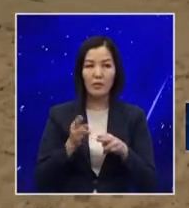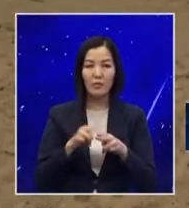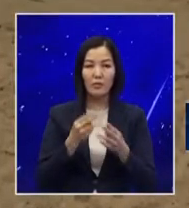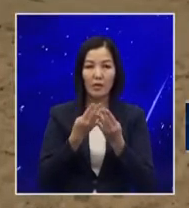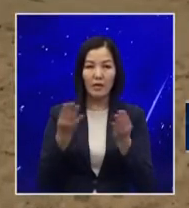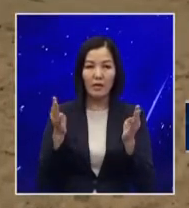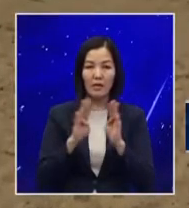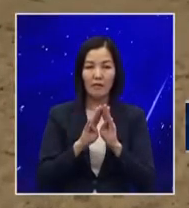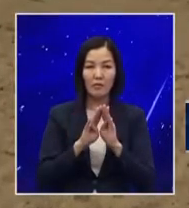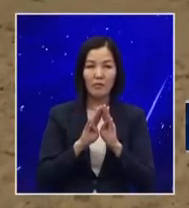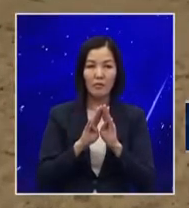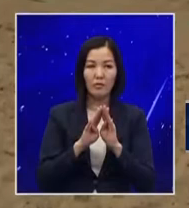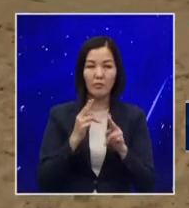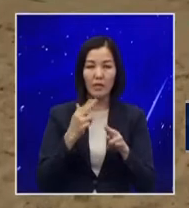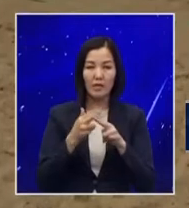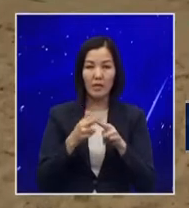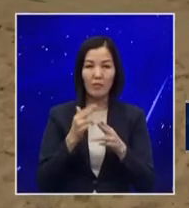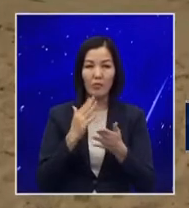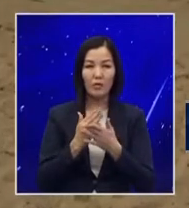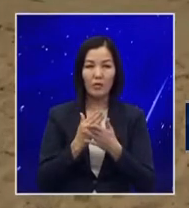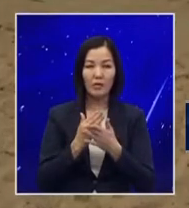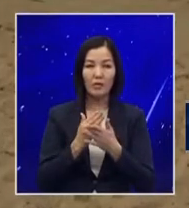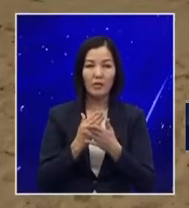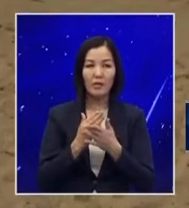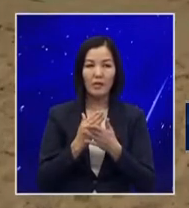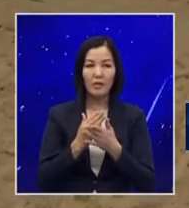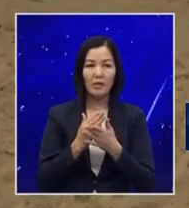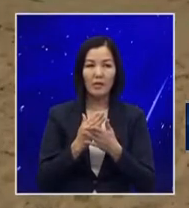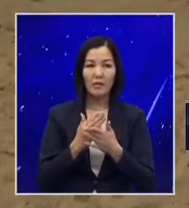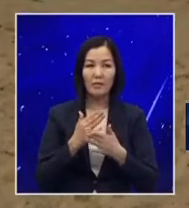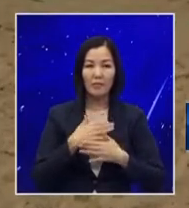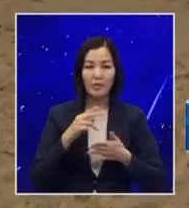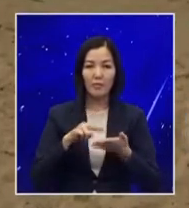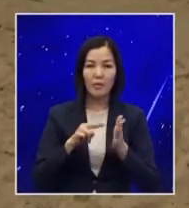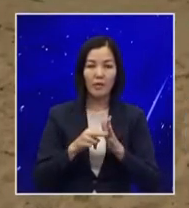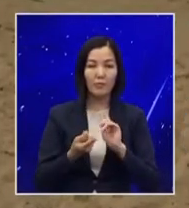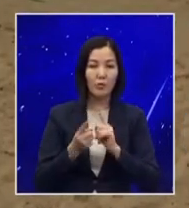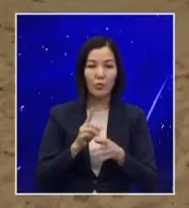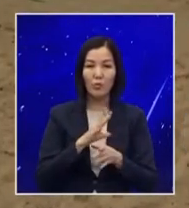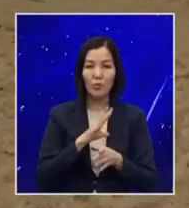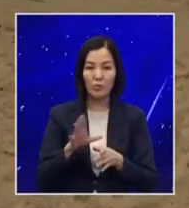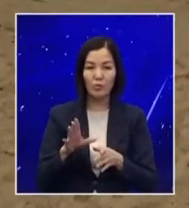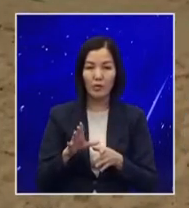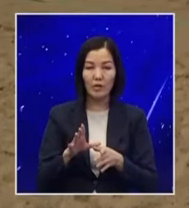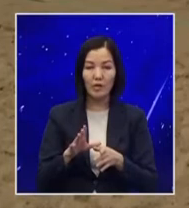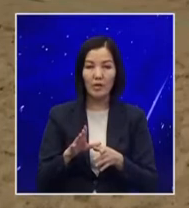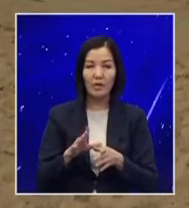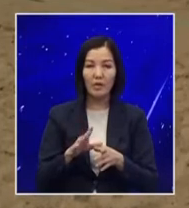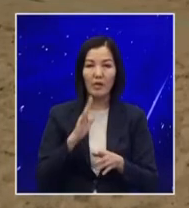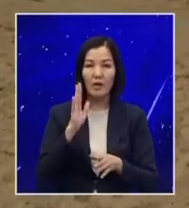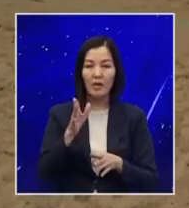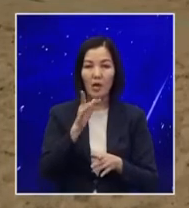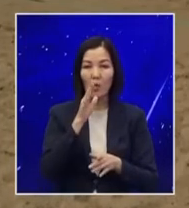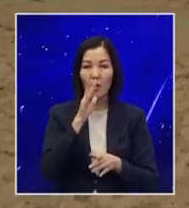пандемия коронавирус болғаннан кейін, осындай жағдай болғаннан кейін біздің пландарымыз іске пока аспады. Ендігі алдағы